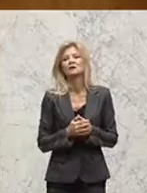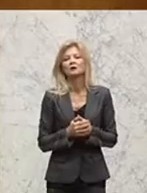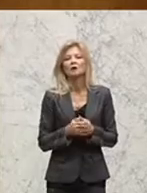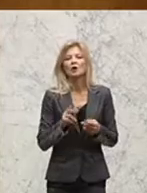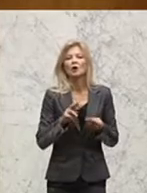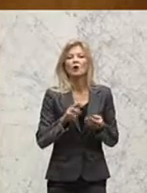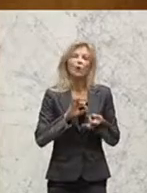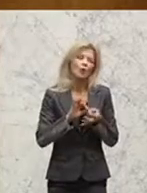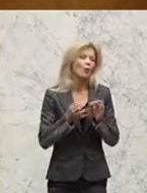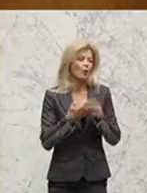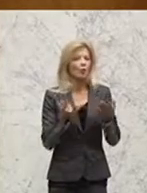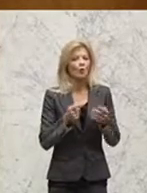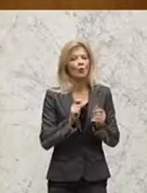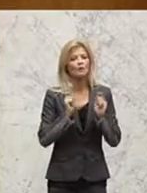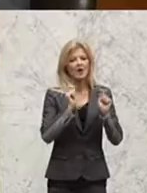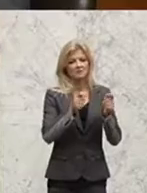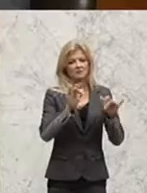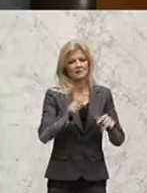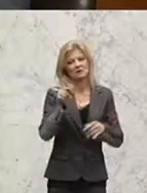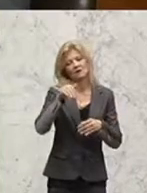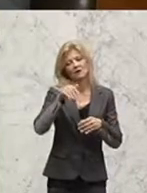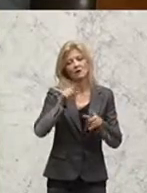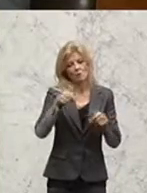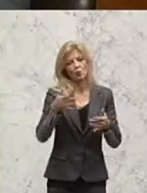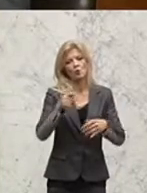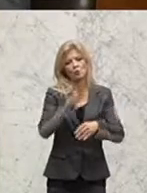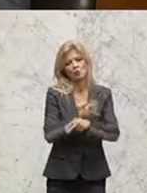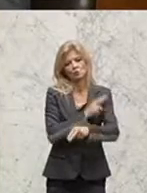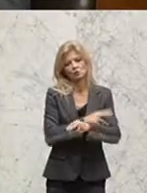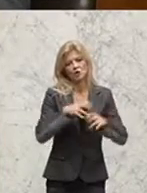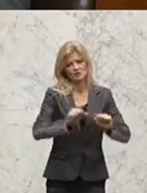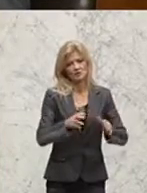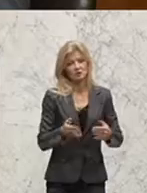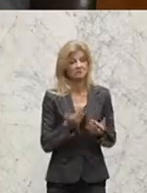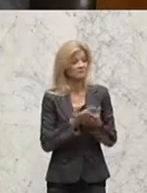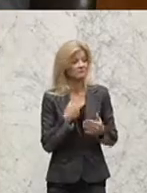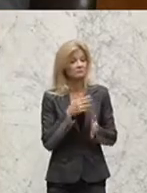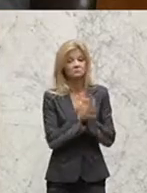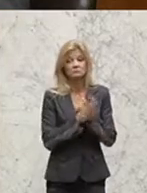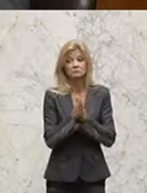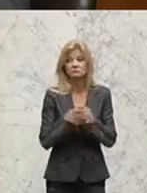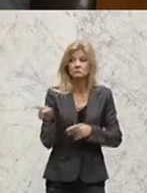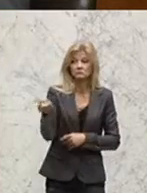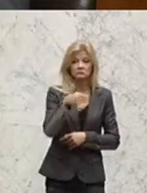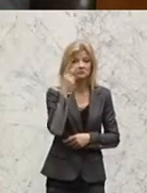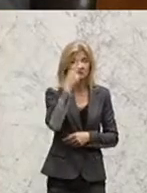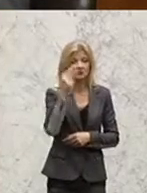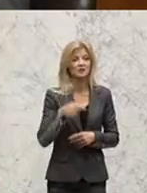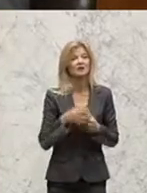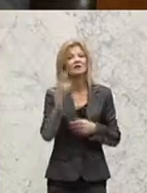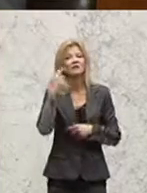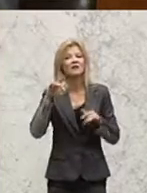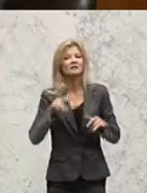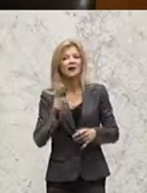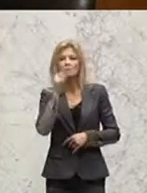der Staatsanwaltschaft eingebracht. Ich ersuche Sie hier um Verständnis, dass ich aus polizeitaktischen Gründen